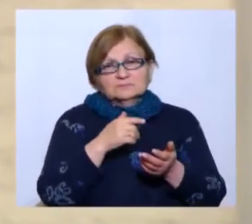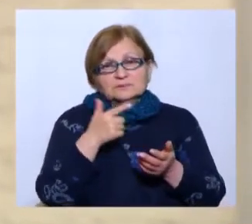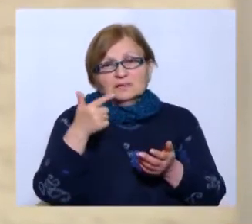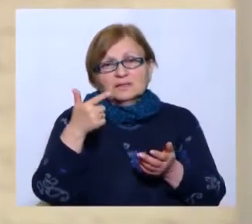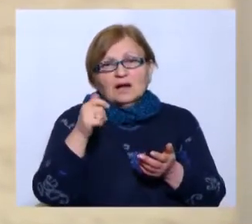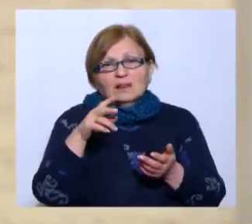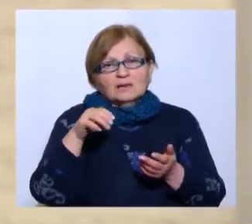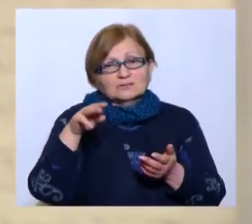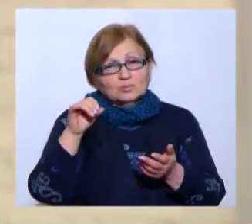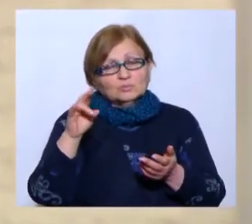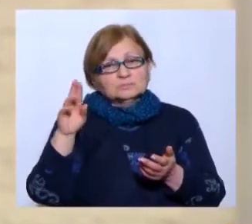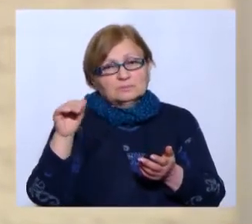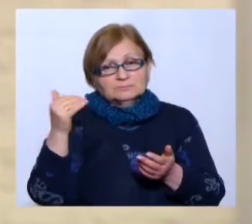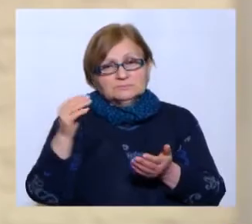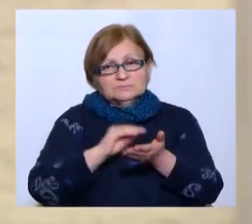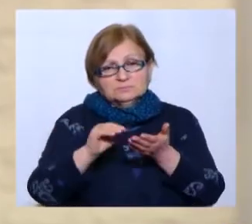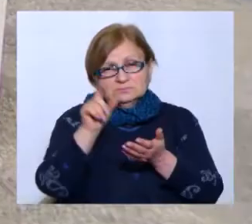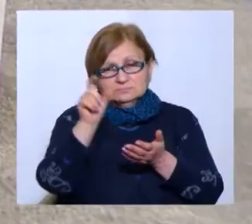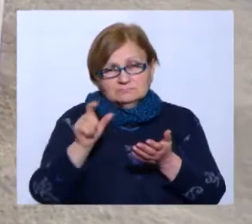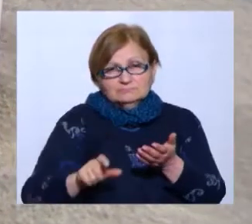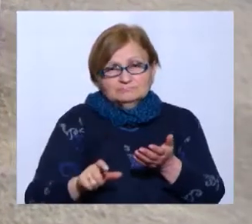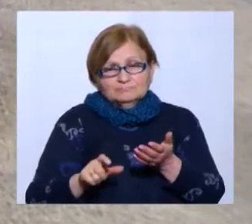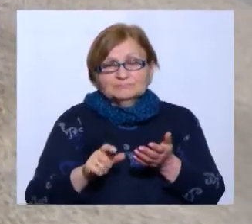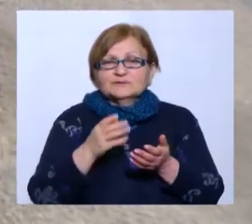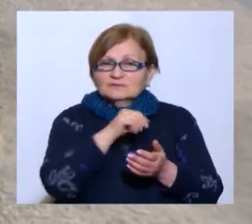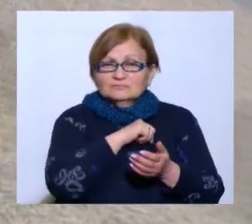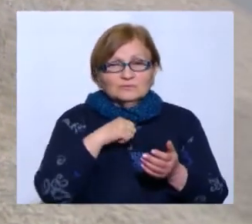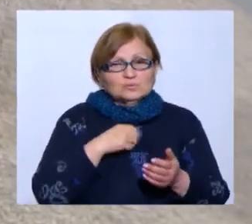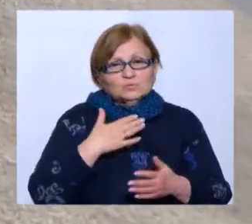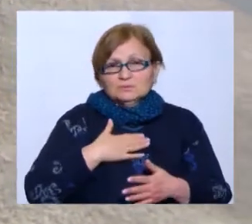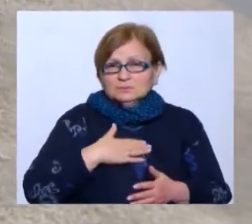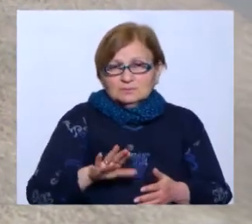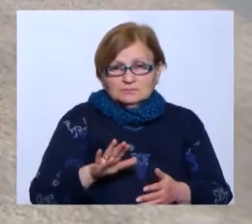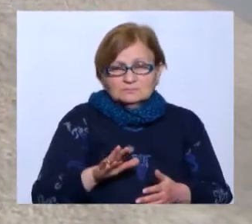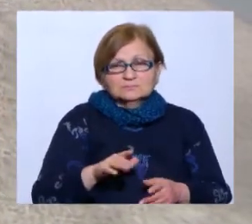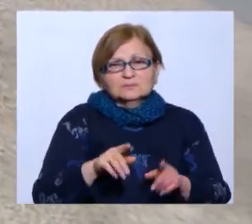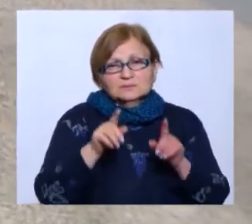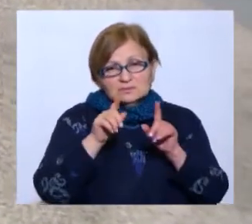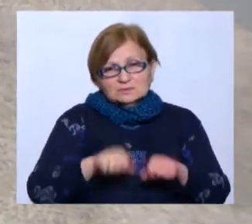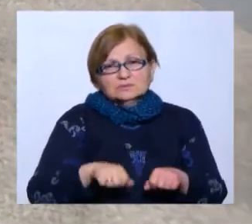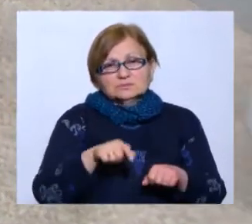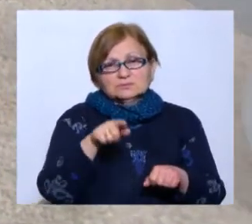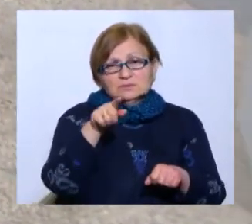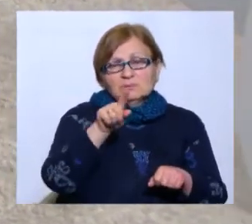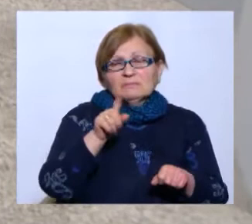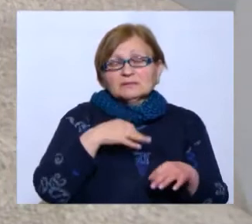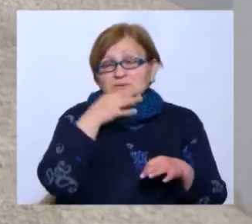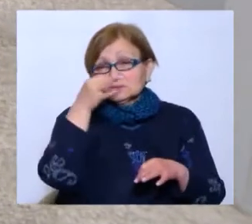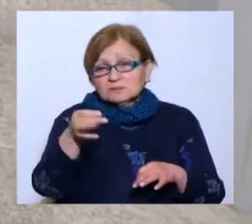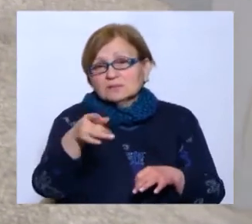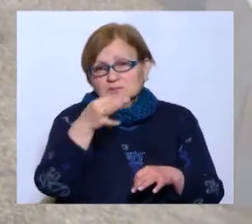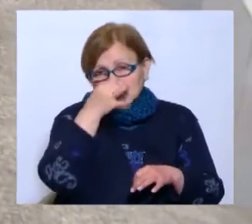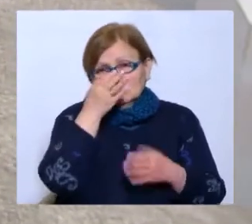ტაბიძის ამ შედევრებს და კიდევ ერთხელ ისიამოვნებთ. შესაძლოა ჩემი არ შემოთავაზებული ინტერპრეტაციაც მოგეწონოთ და დაგეხმაროთ